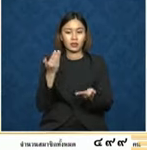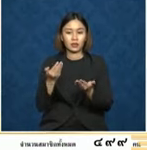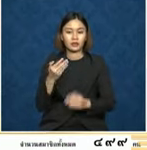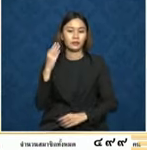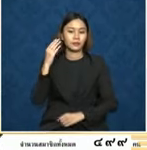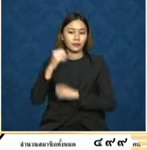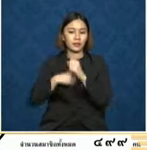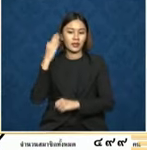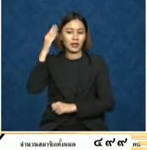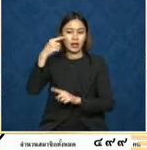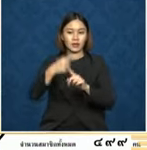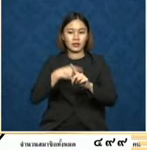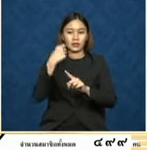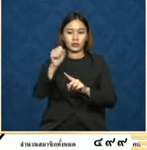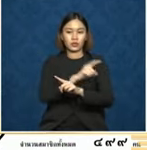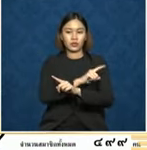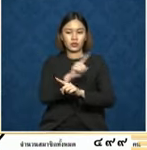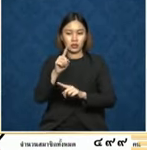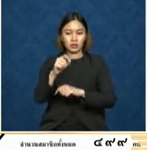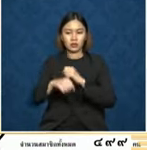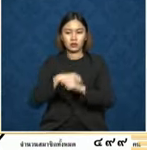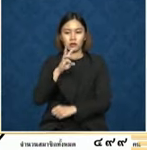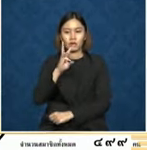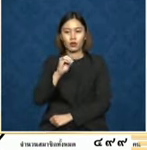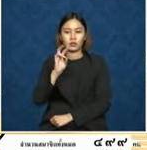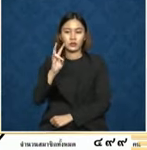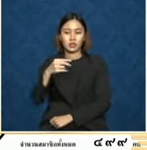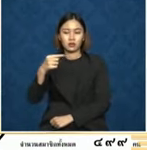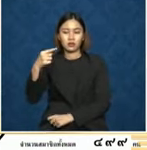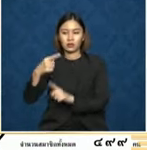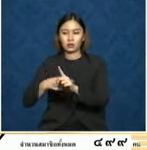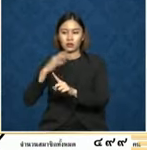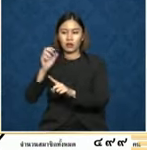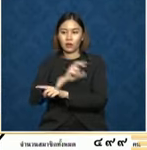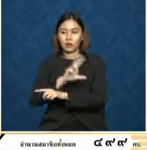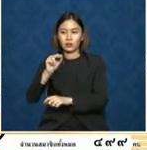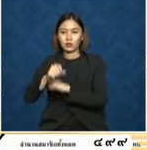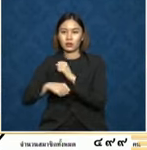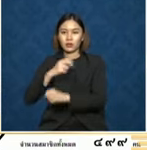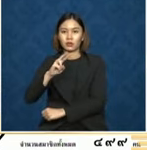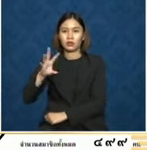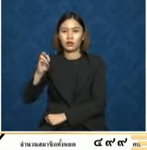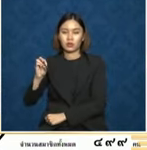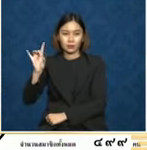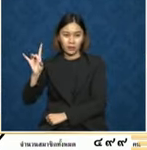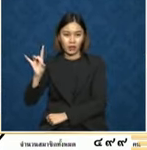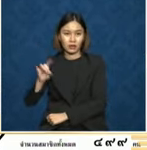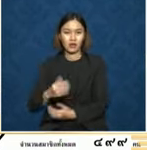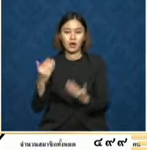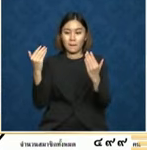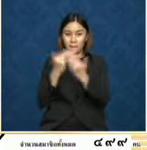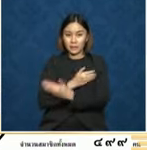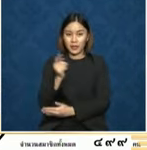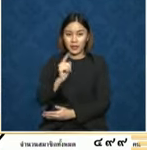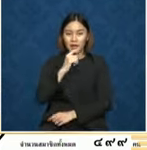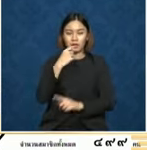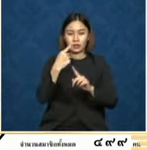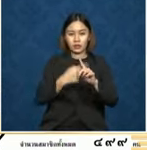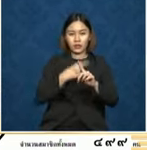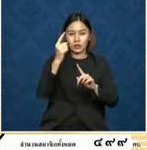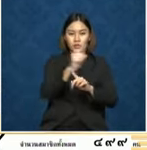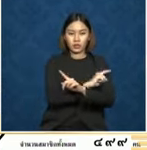ลาคม2567ถึง30กันยายน2568เปลี่ยนเป็น1มกรา